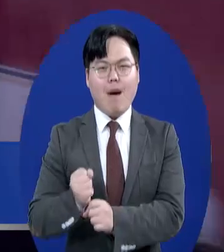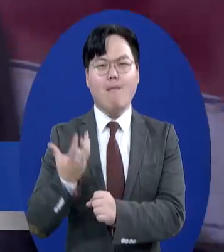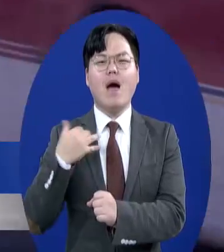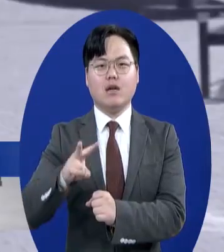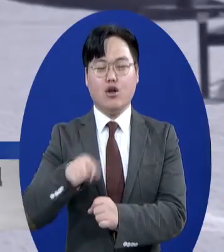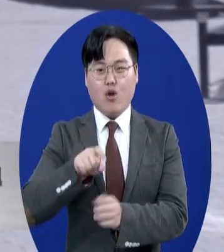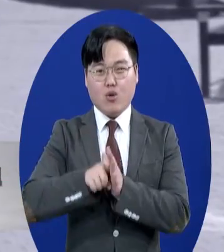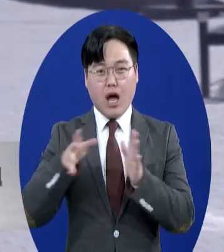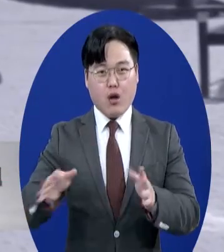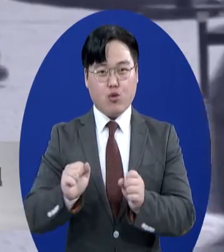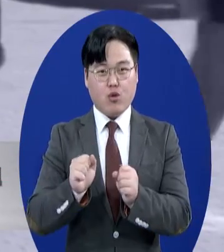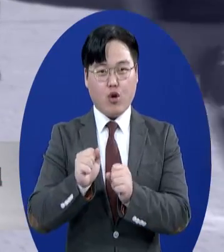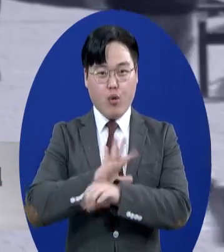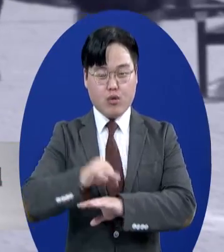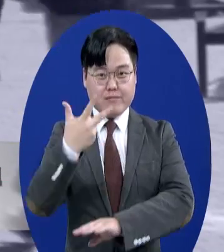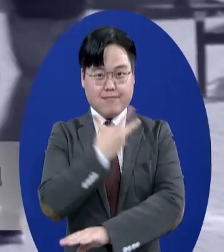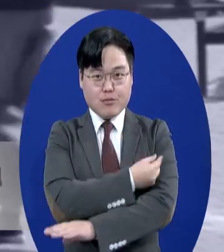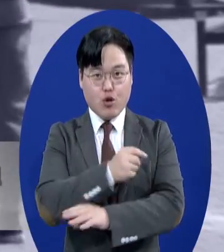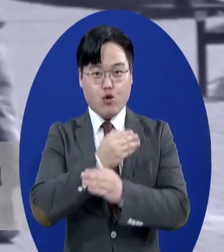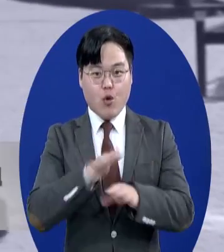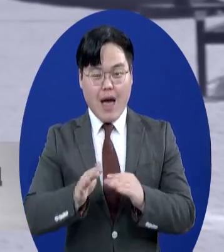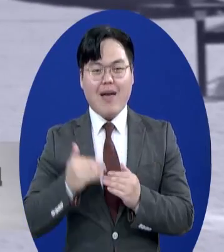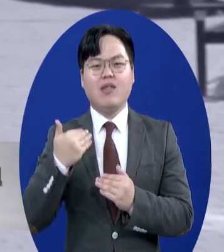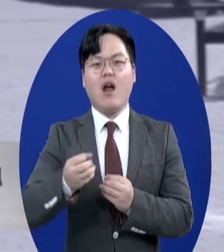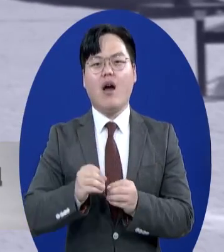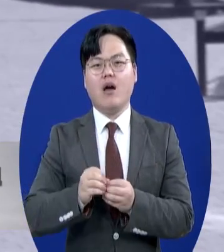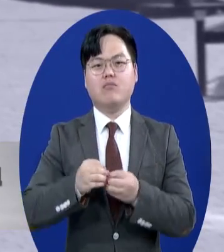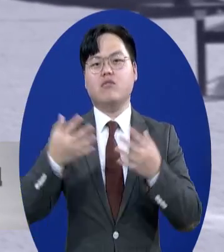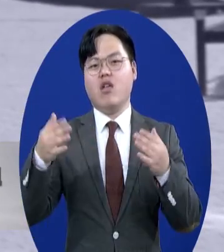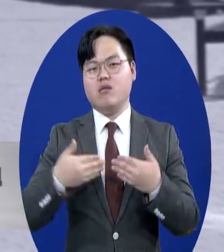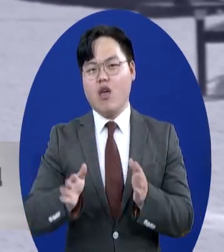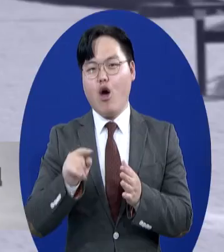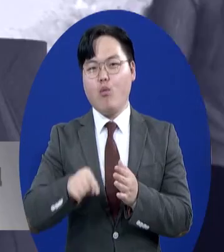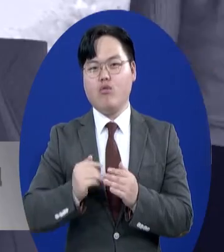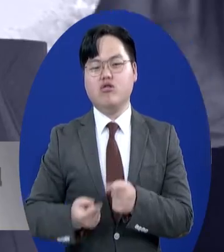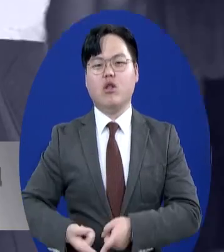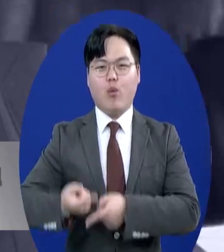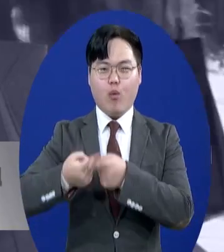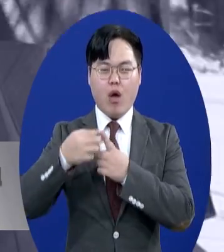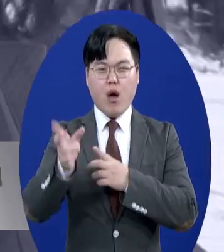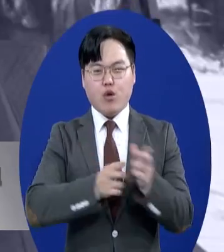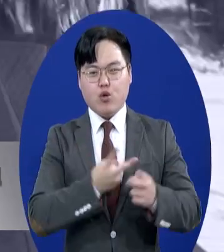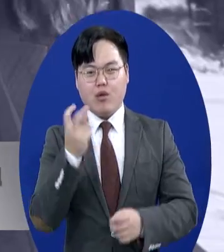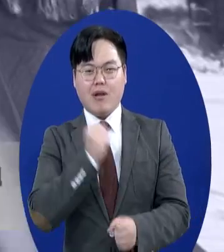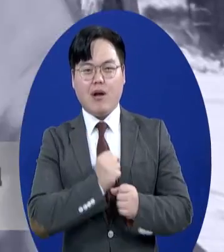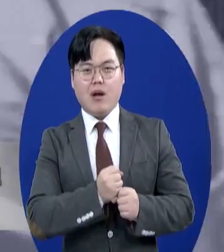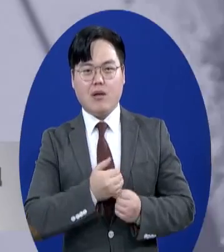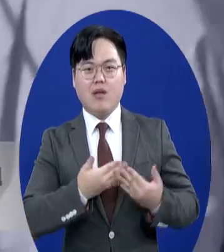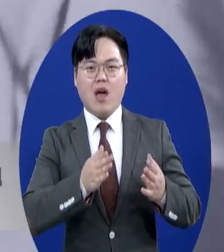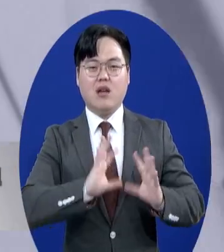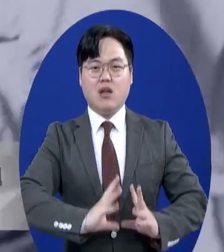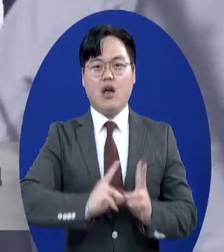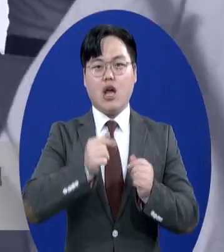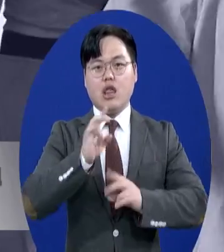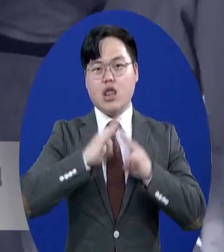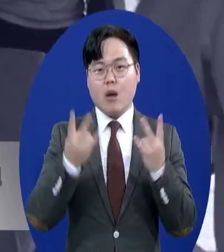үед дархлаажуулалт бол 60-аас дээш хувьтай байна. За мөн эдийн засаг бол нилээн сэргэлттэй, бизнесийн үйл ажиллагаанууд нэг эдийн засгийн